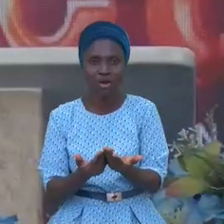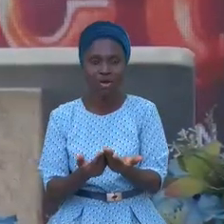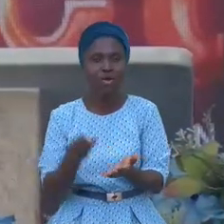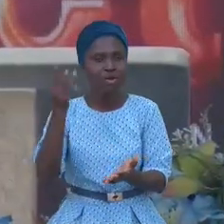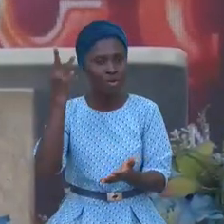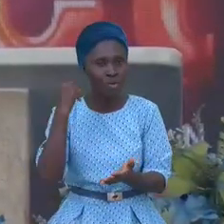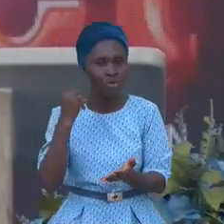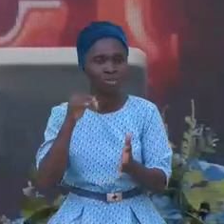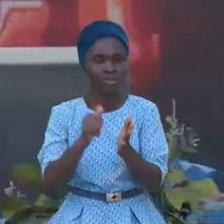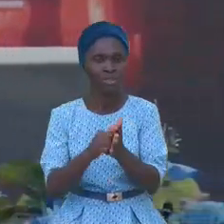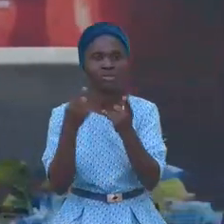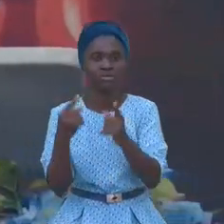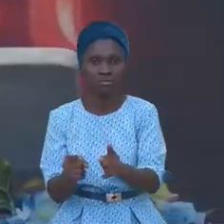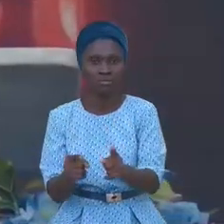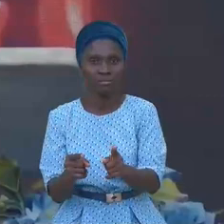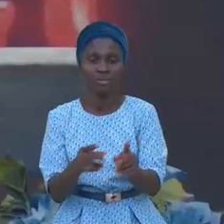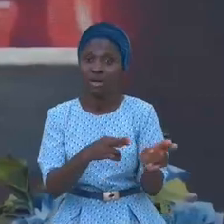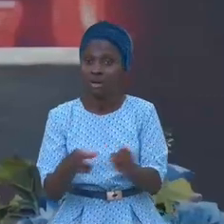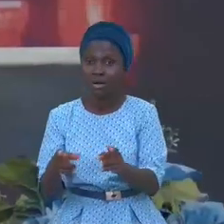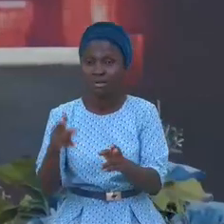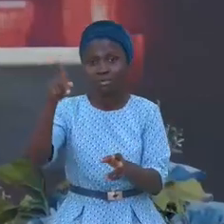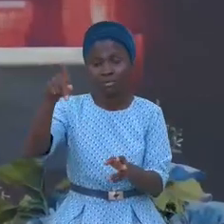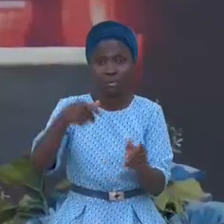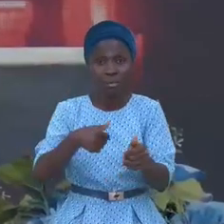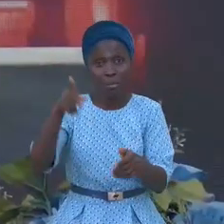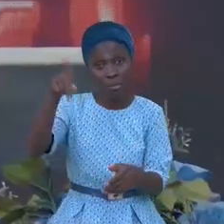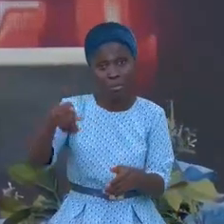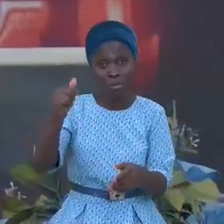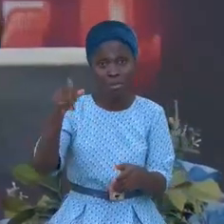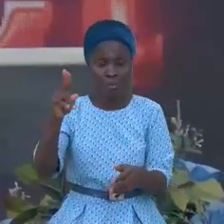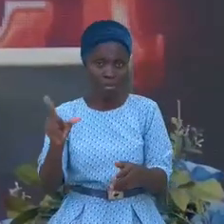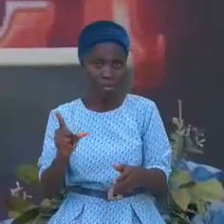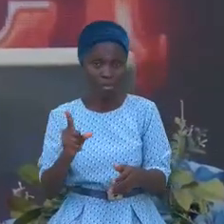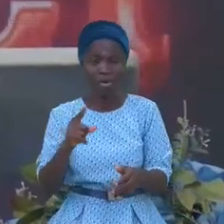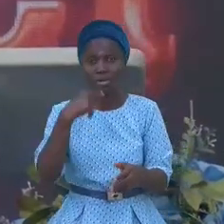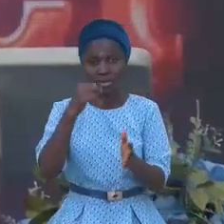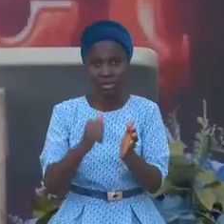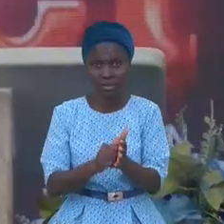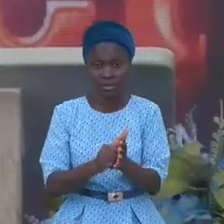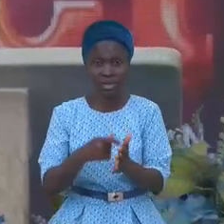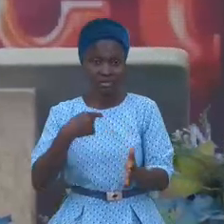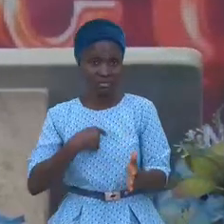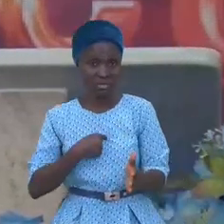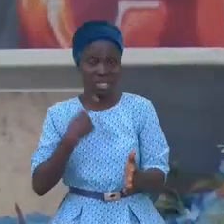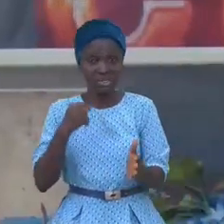Comment ça se passe? L'apôtre Paul nous l'a déjà dit. Moi, le moindre de tous,